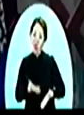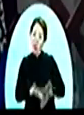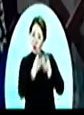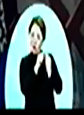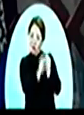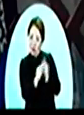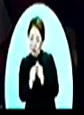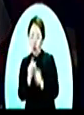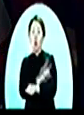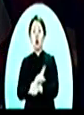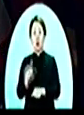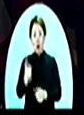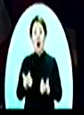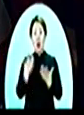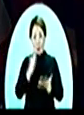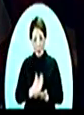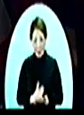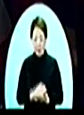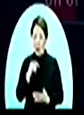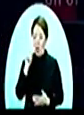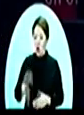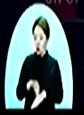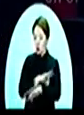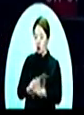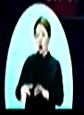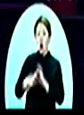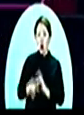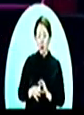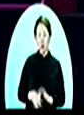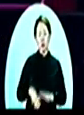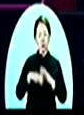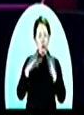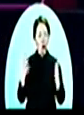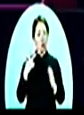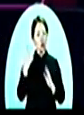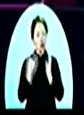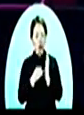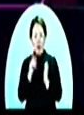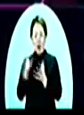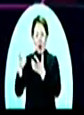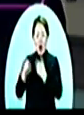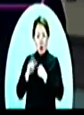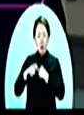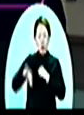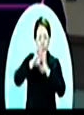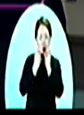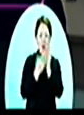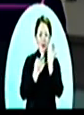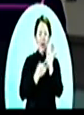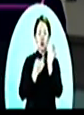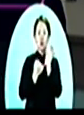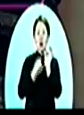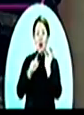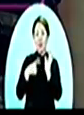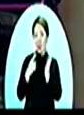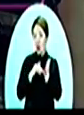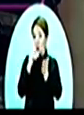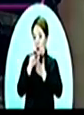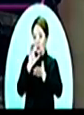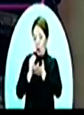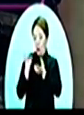12 төслийг дэмжиж үр дүнд хүрч байна. Төслийн хүрээнд томоохон 37 зээлдэгчид 86.1 тэрбум